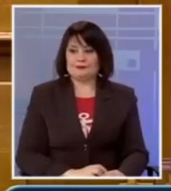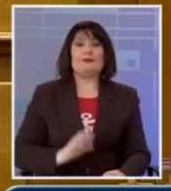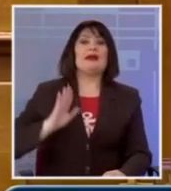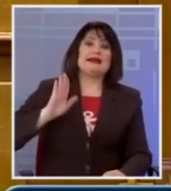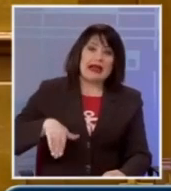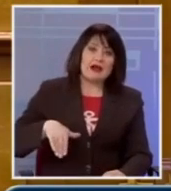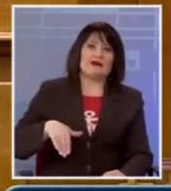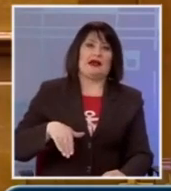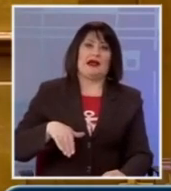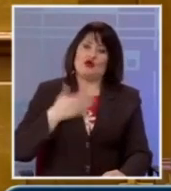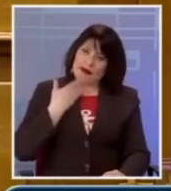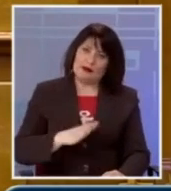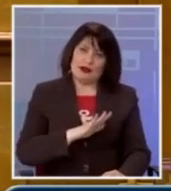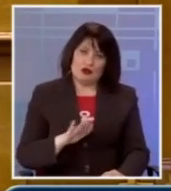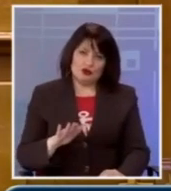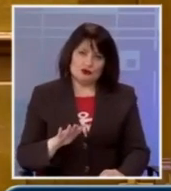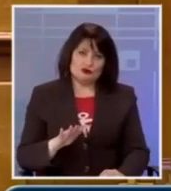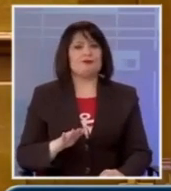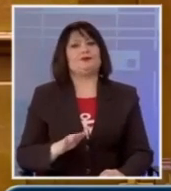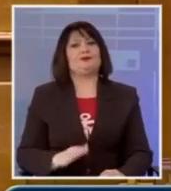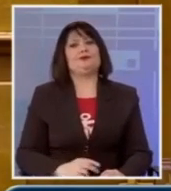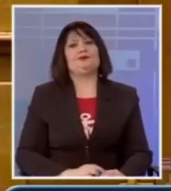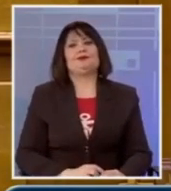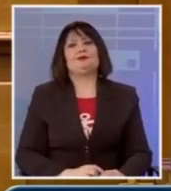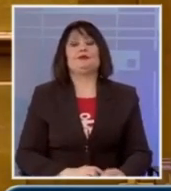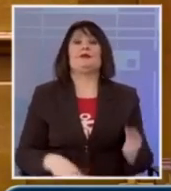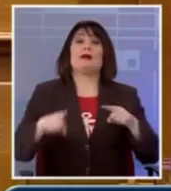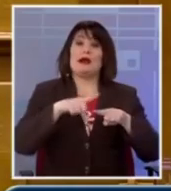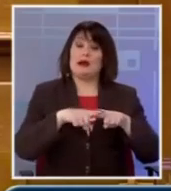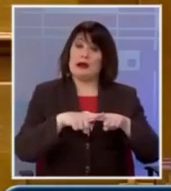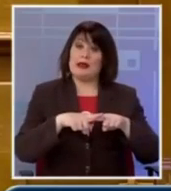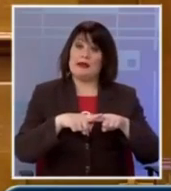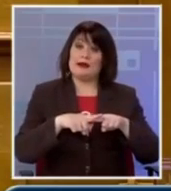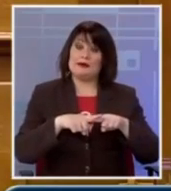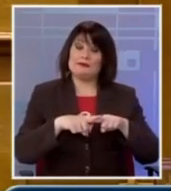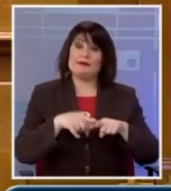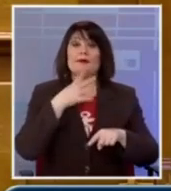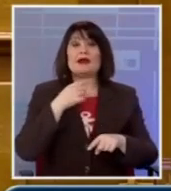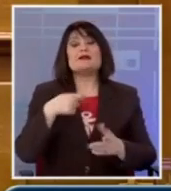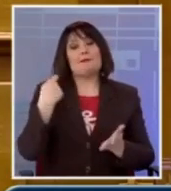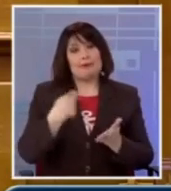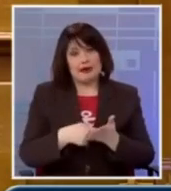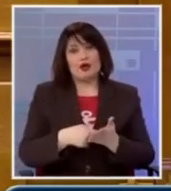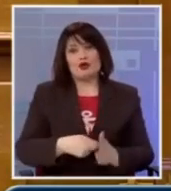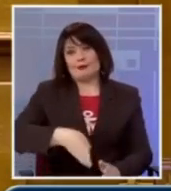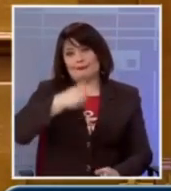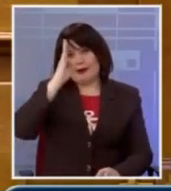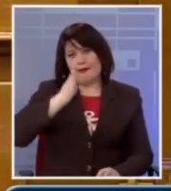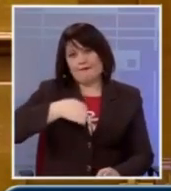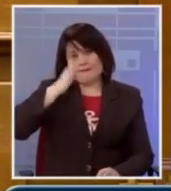Τελευταία τομή, και με αυτή κλείνω. Η Ελλάδα πληρώνει και έχει πληρώσει